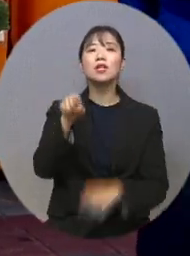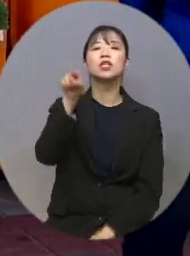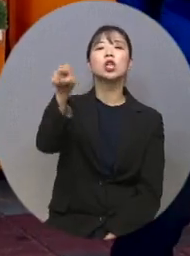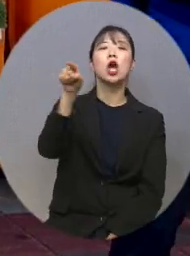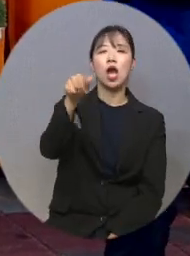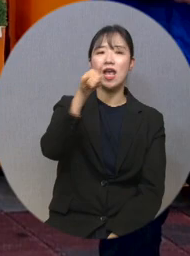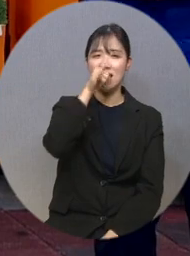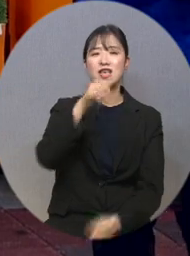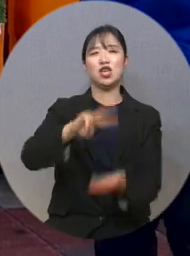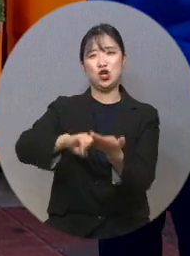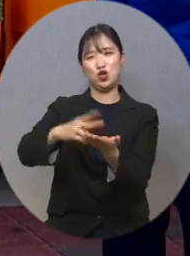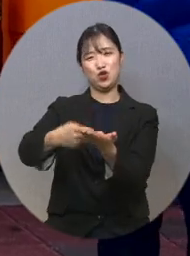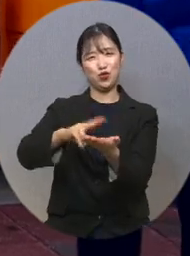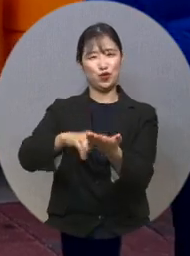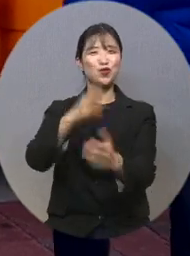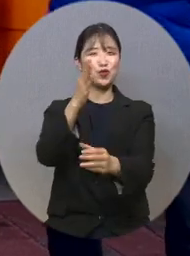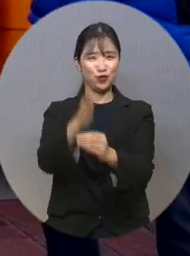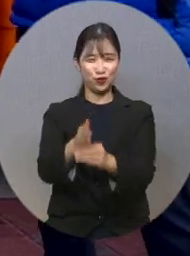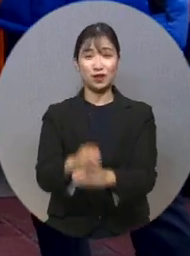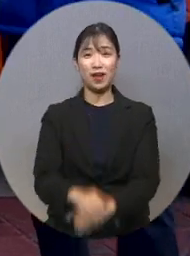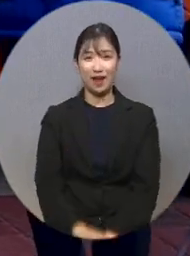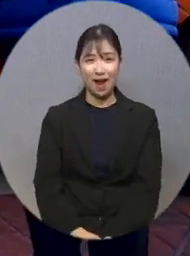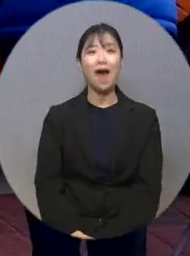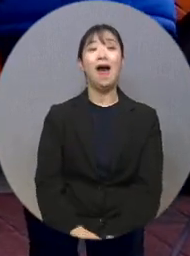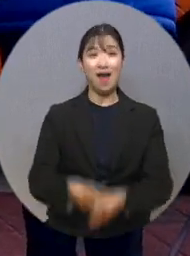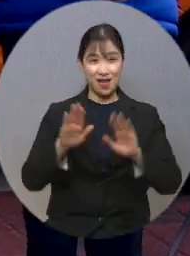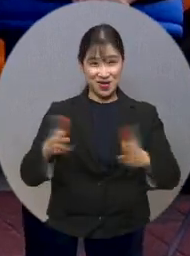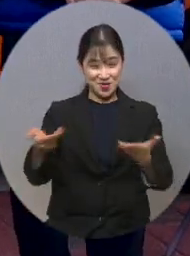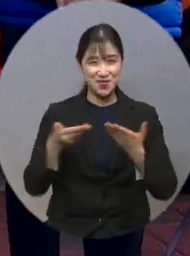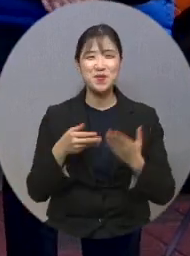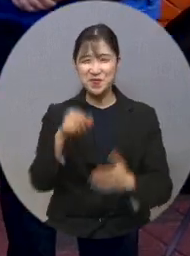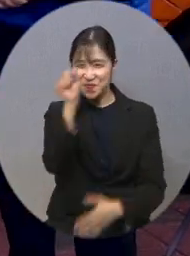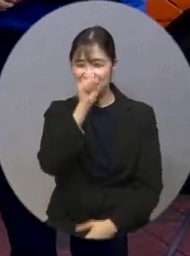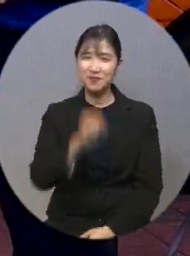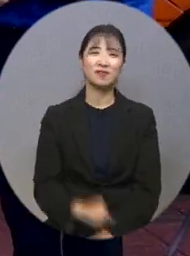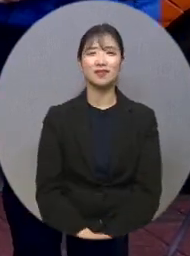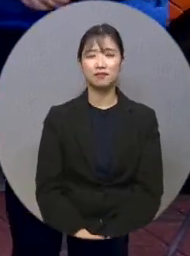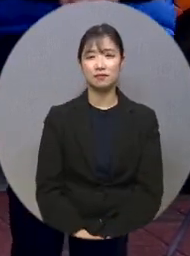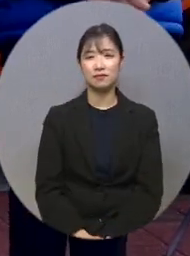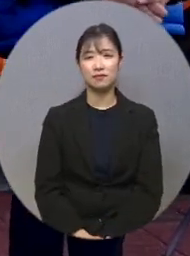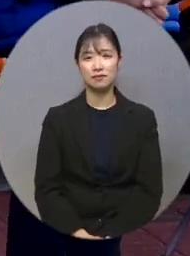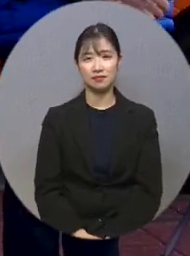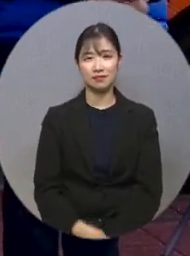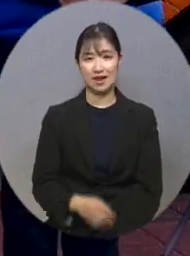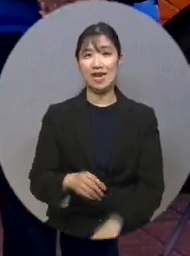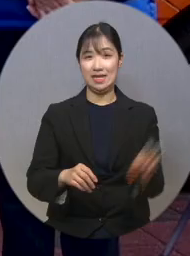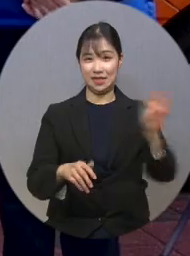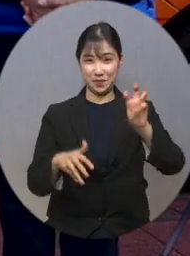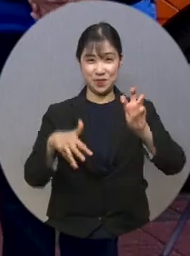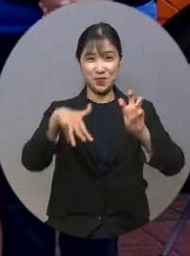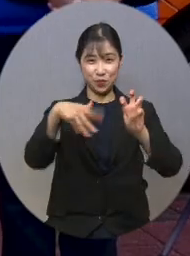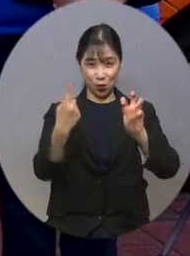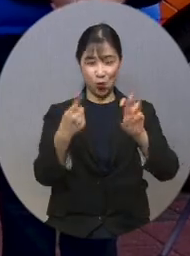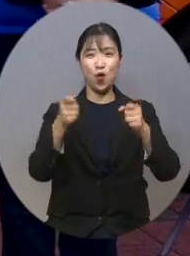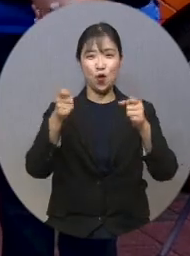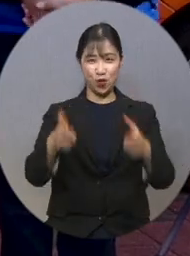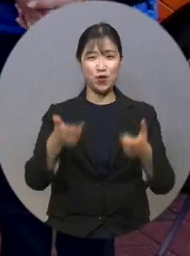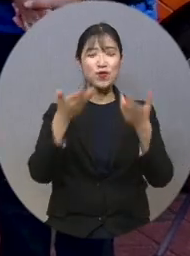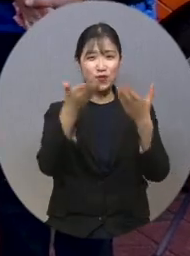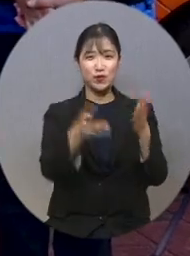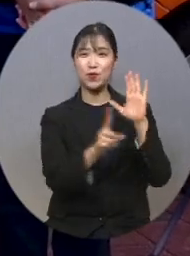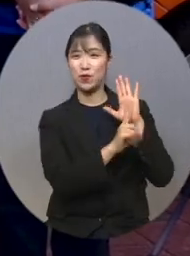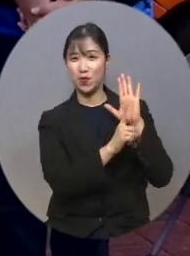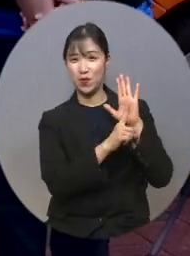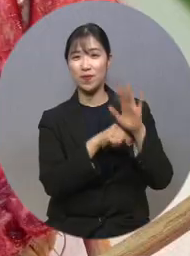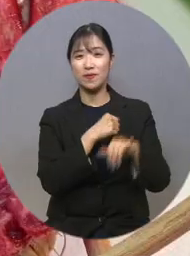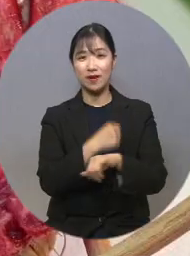드리려고 굽고 있습니다. 굽는다고? 아~ 아~ 아~ 네. 그래서 오케이 오케이. 그러면 보여드려야지. 자, 저희가 30초 네. 홍보할 수 있는